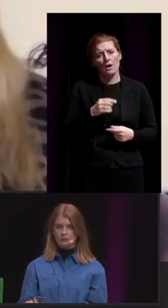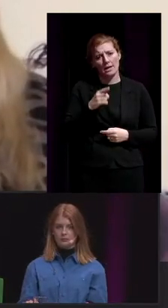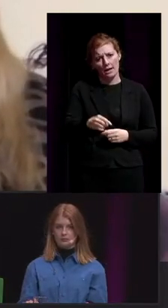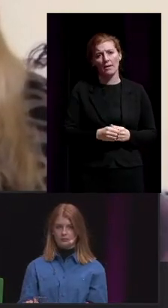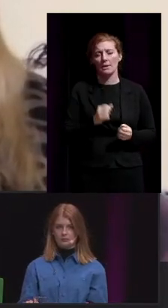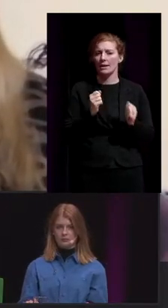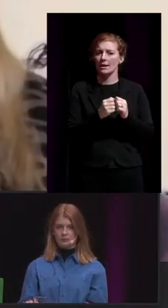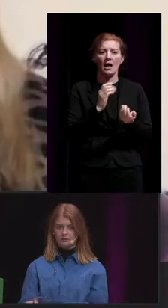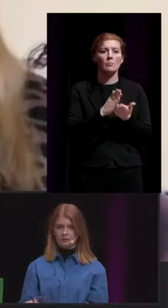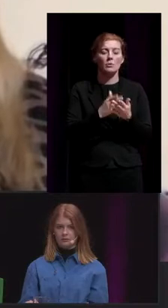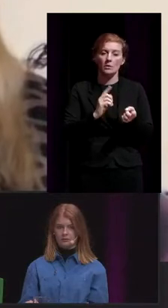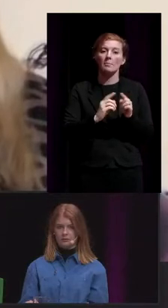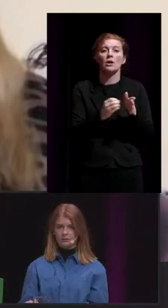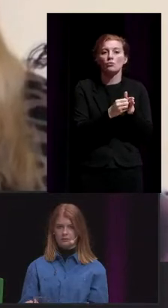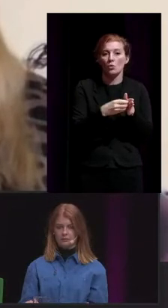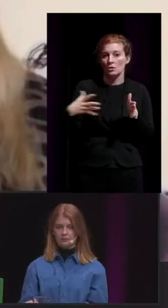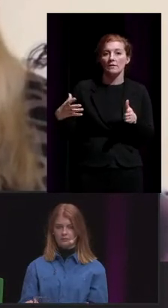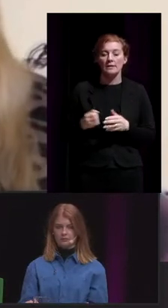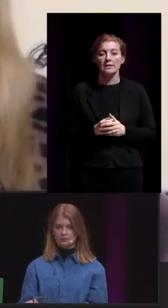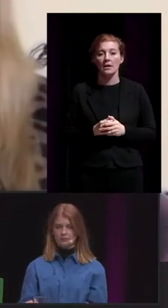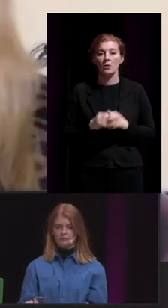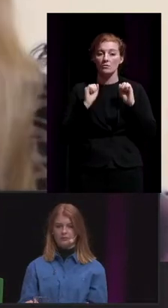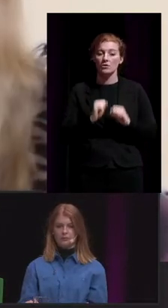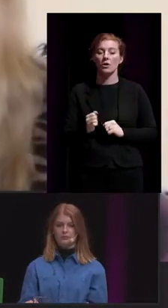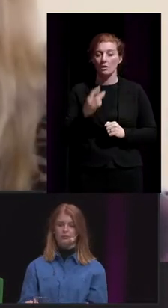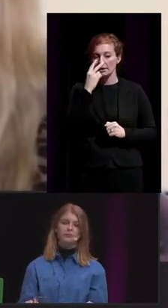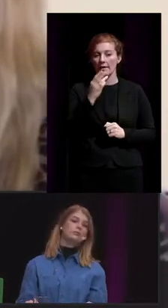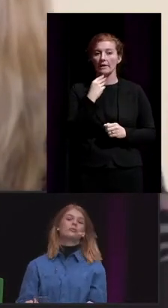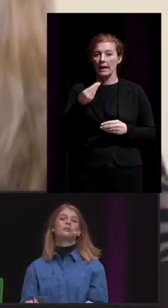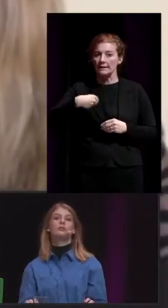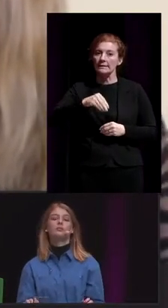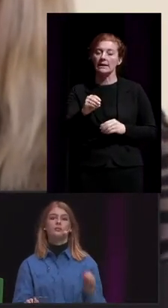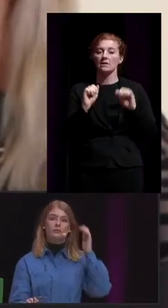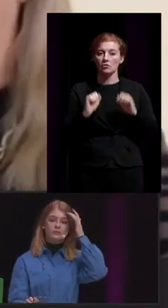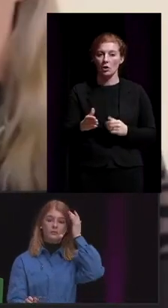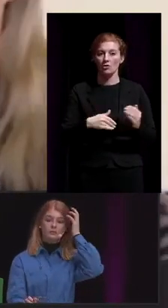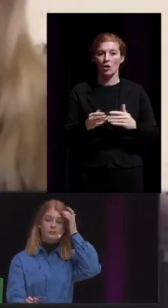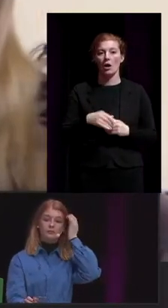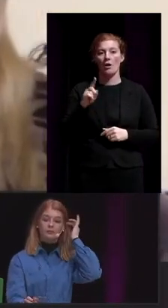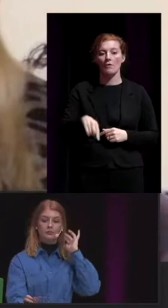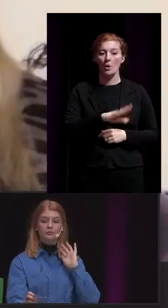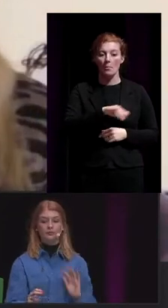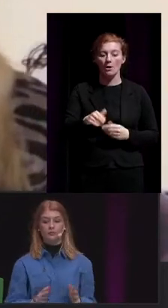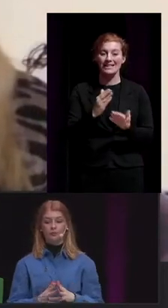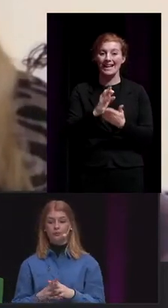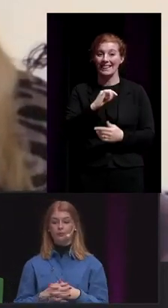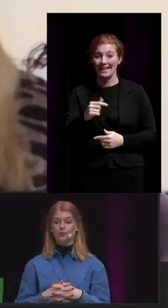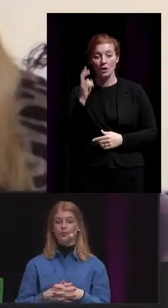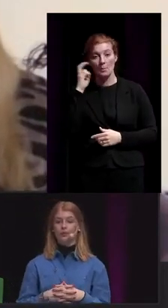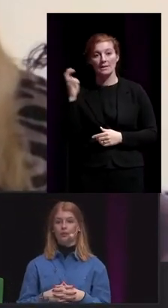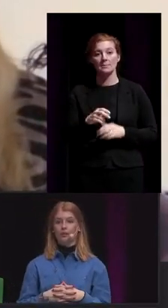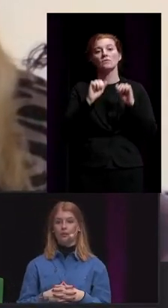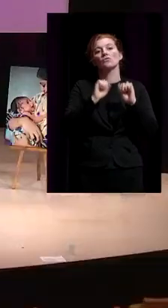konsekvenser av detta och också göra insatser för barnens rättigheter och perspektiv ska förbättras efter